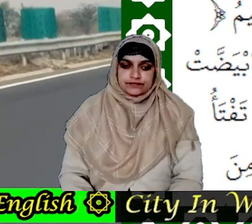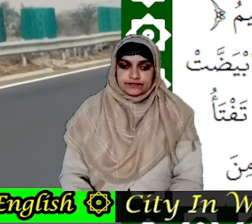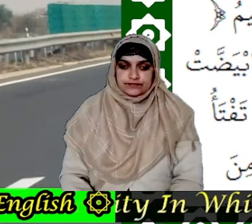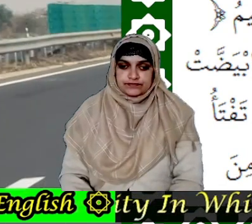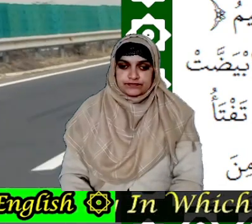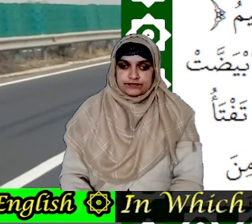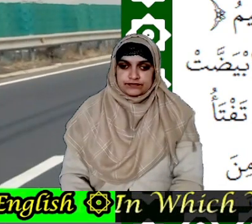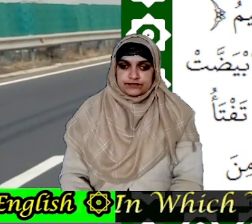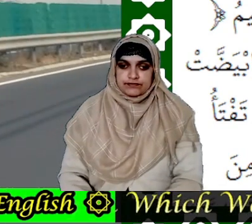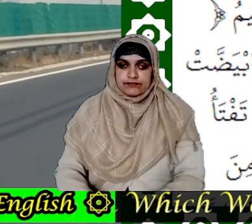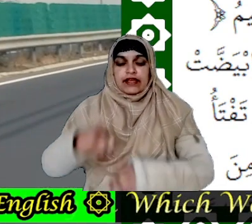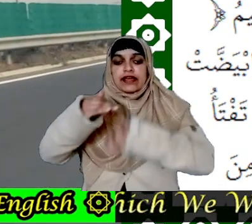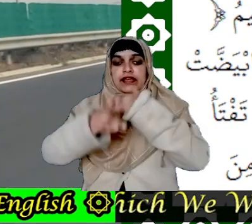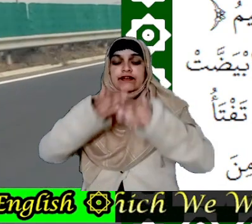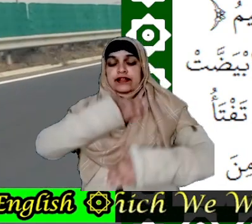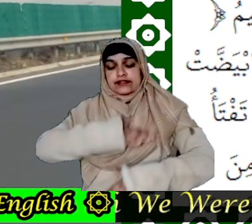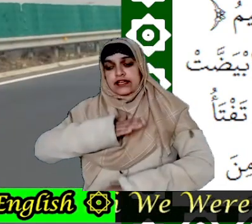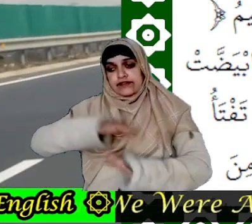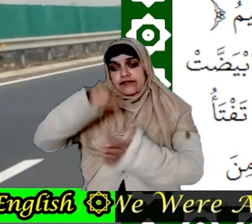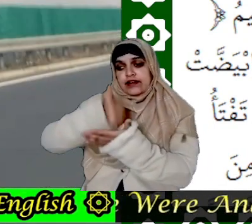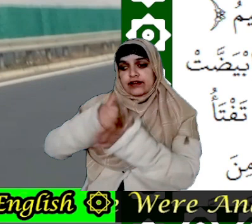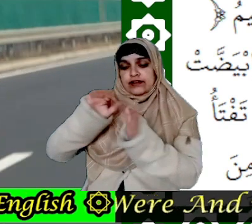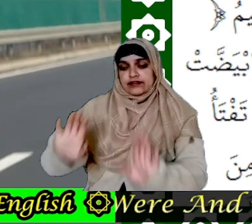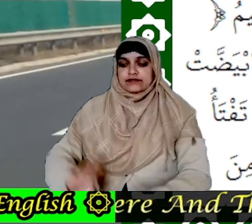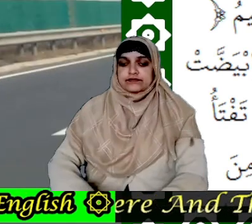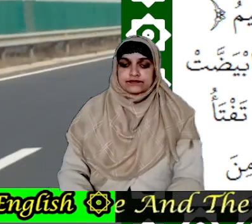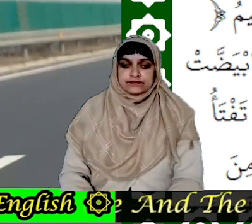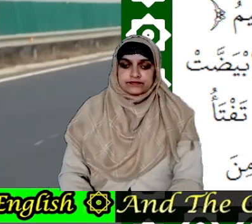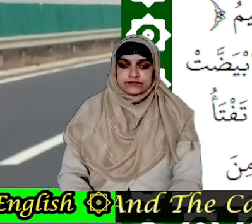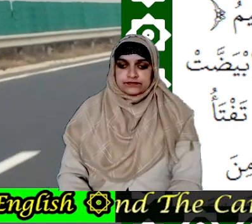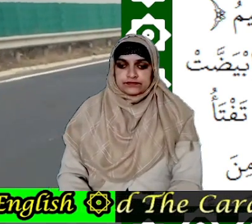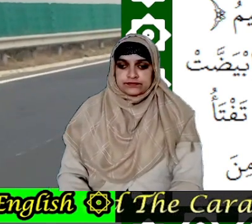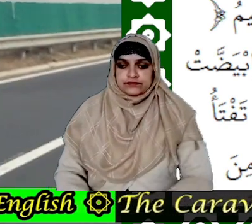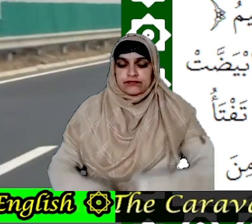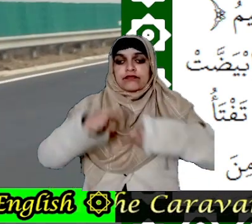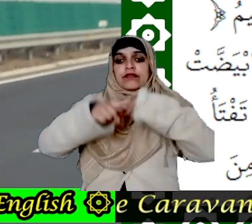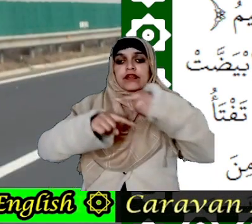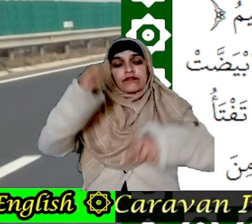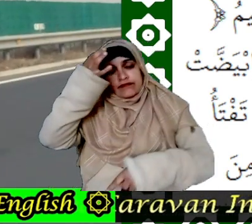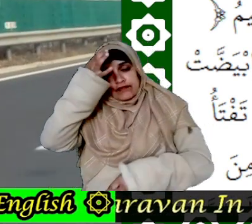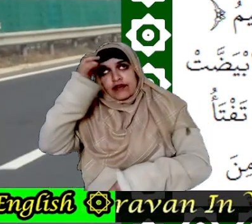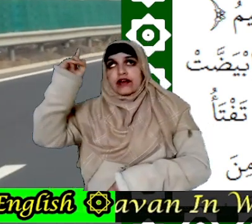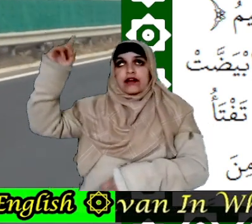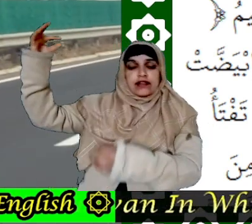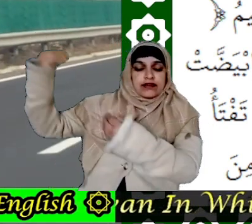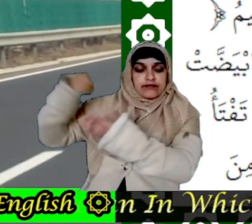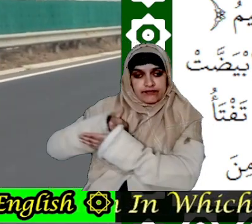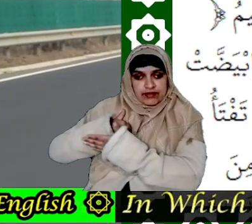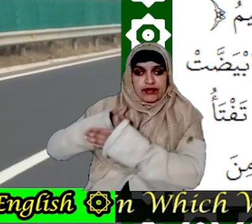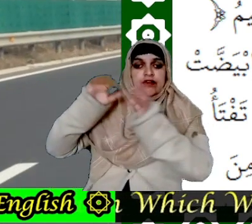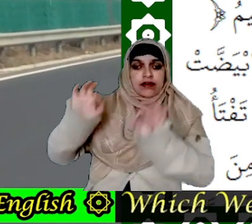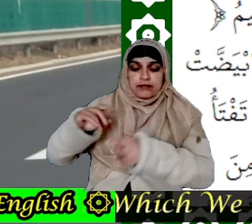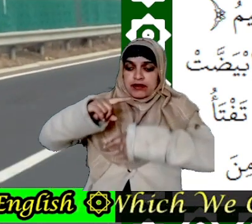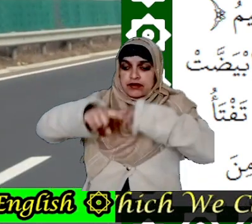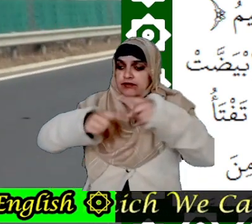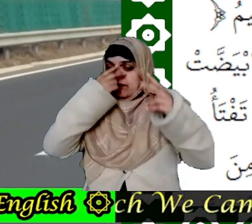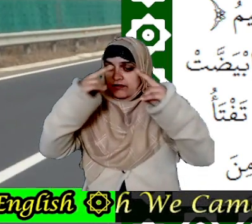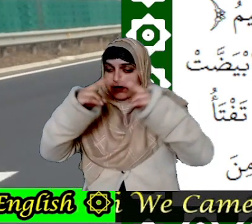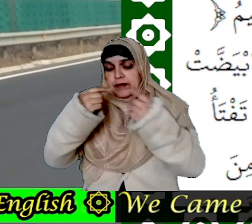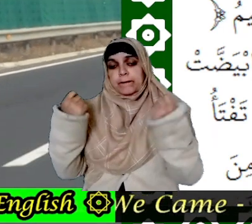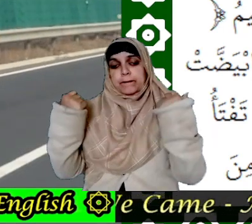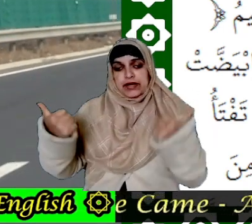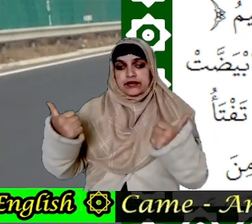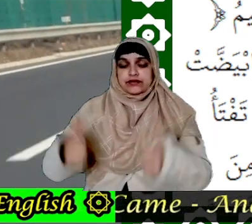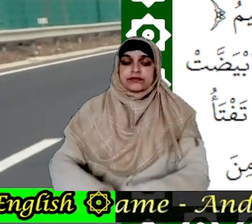قال لهم يعقوبين نجيني بل مال مجاوه تيقب مامي سولت